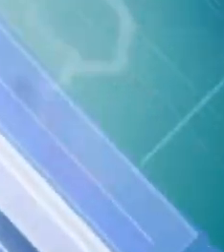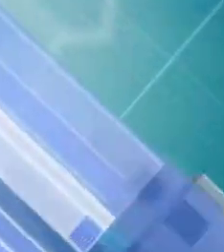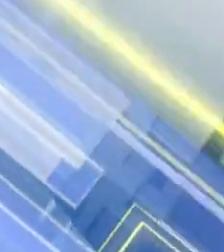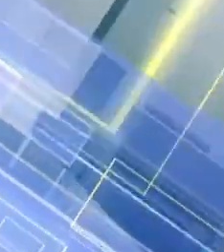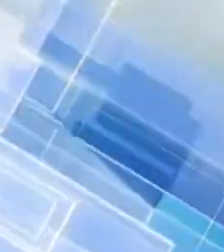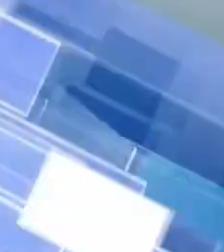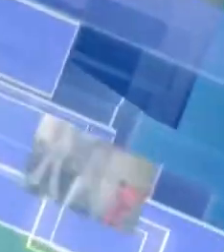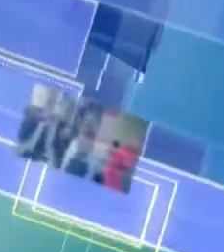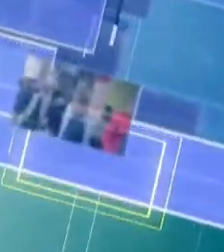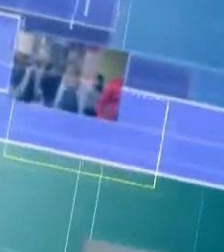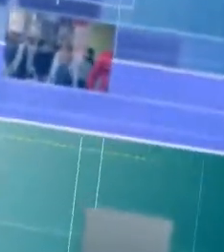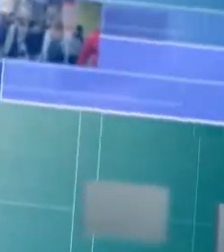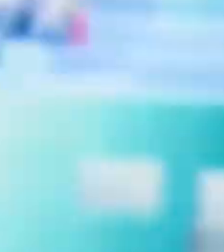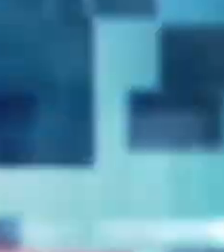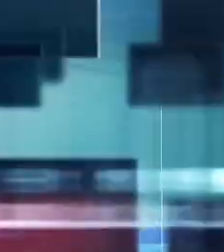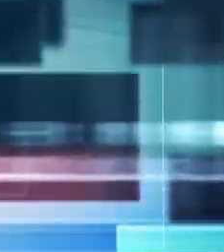МУЗЫКАЛЬНАЯ ЗАСТАВКА